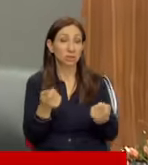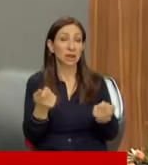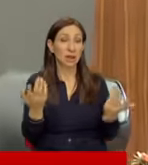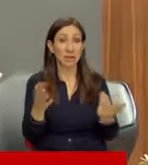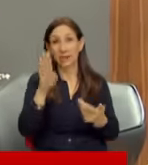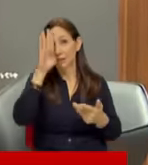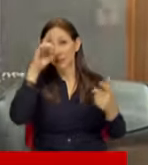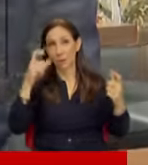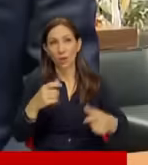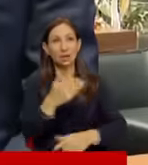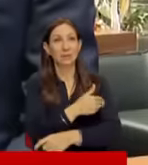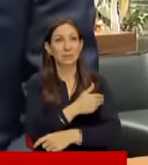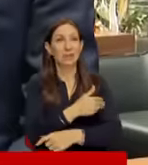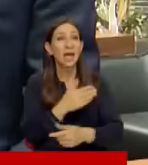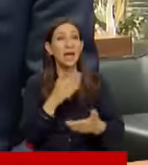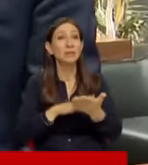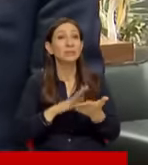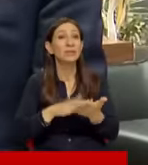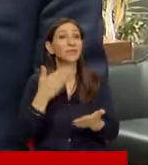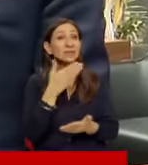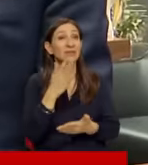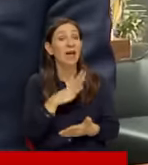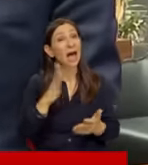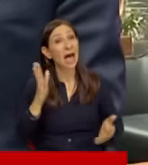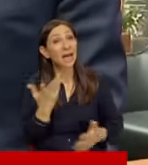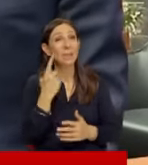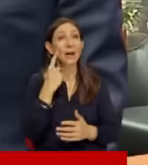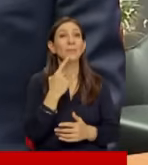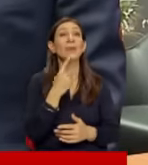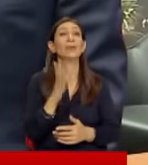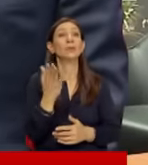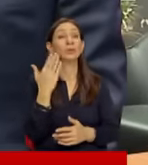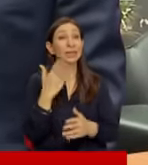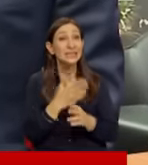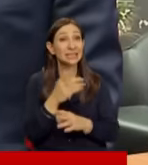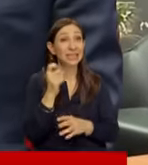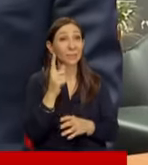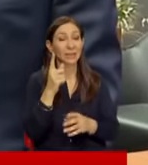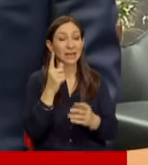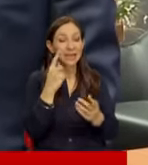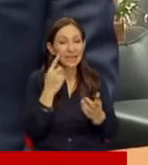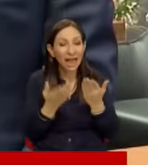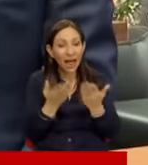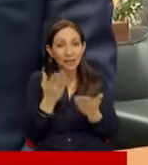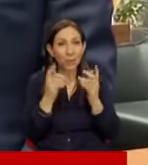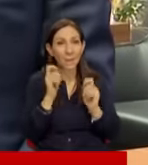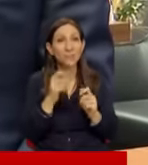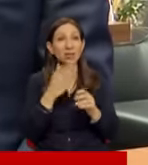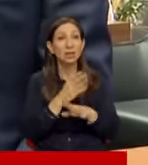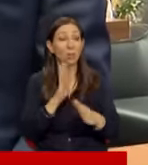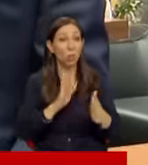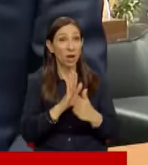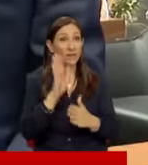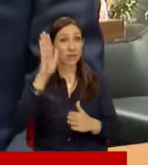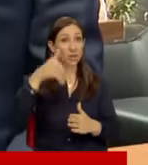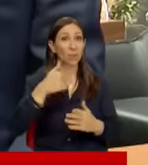artık İstanbul'a hizmet. Elimize fırsat geçti, hadi bakalım demeden önce gerçekten bir tahlil edip, gerçekten muhalefeti